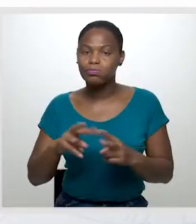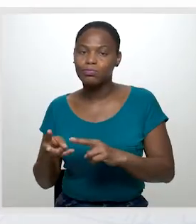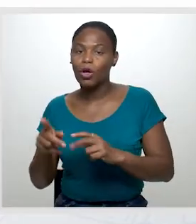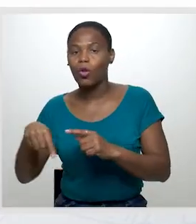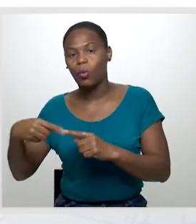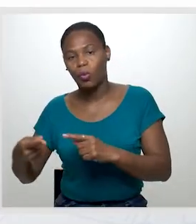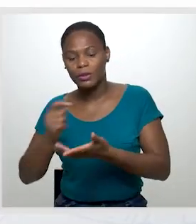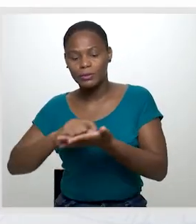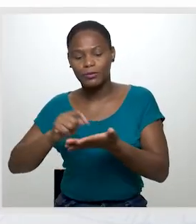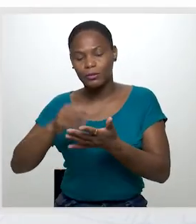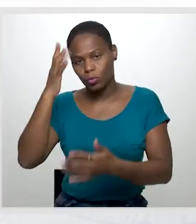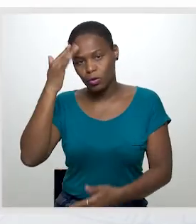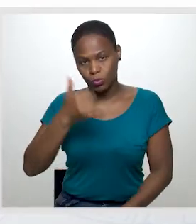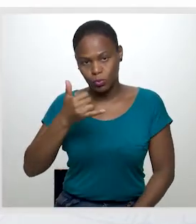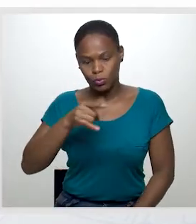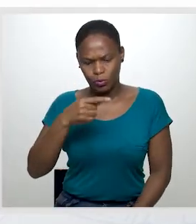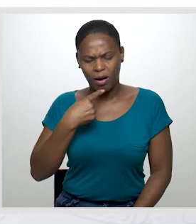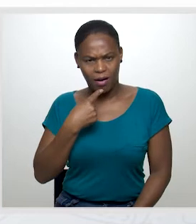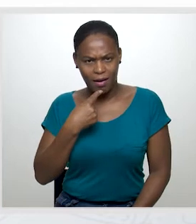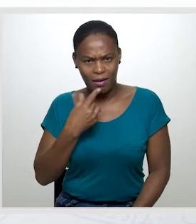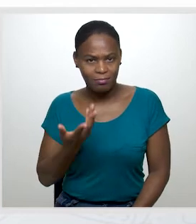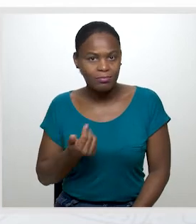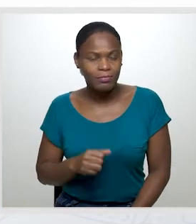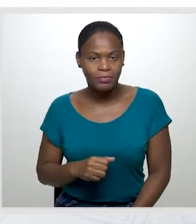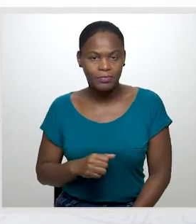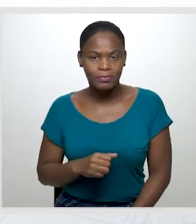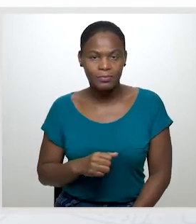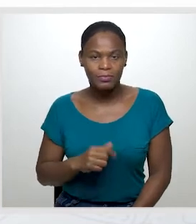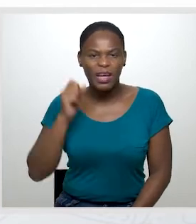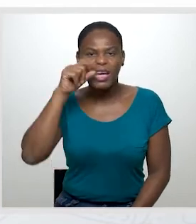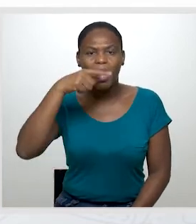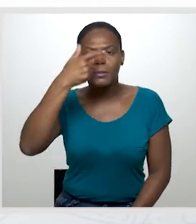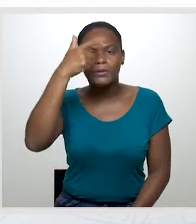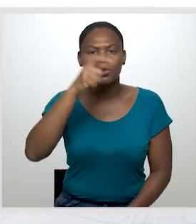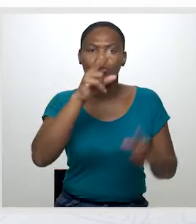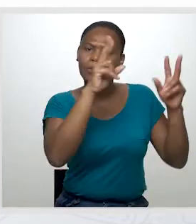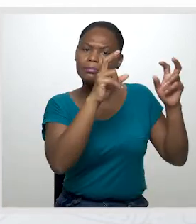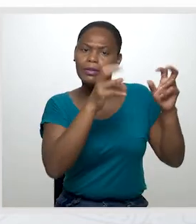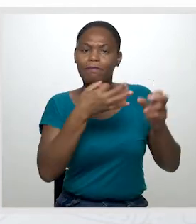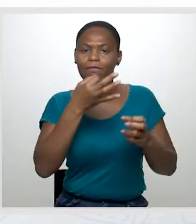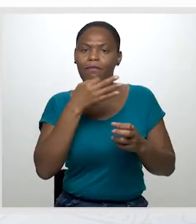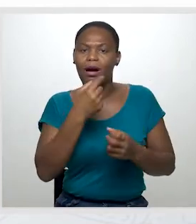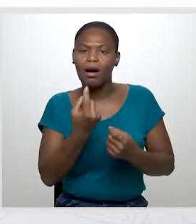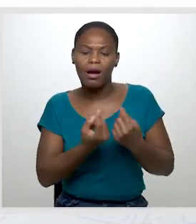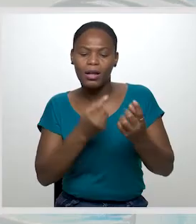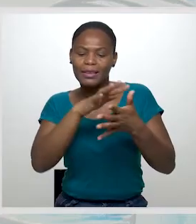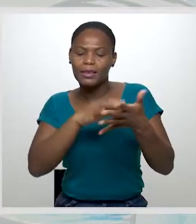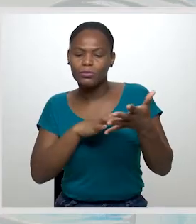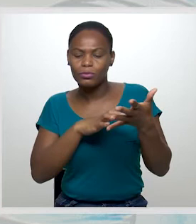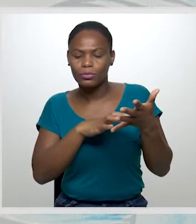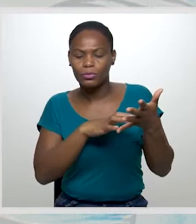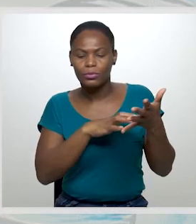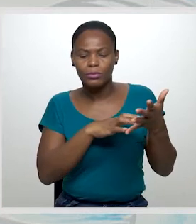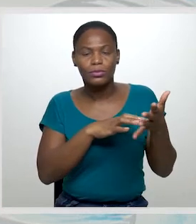à l'activité 2. Tu comprends. Quels sont les sujets qui sont abordés dans le